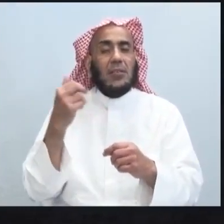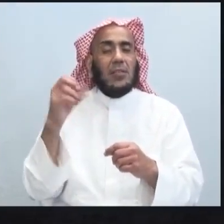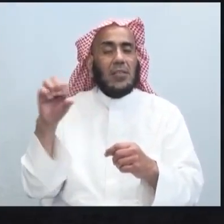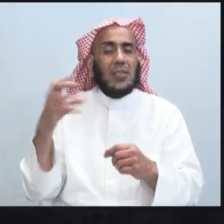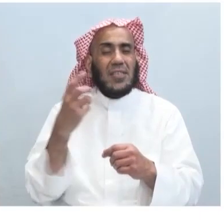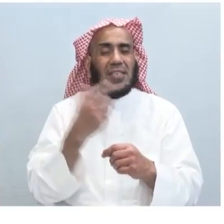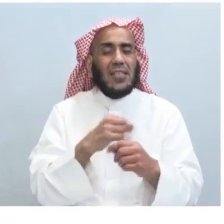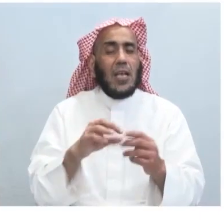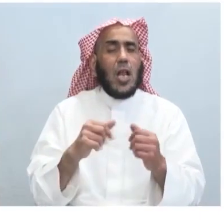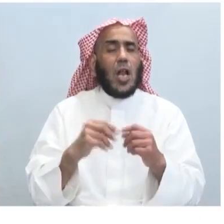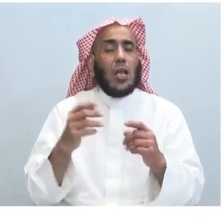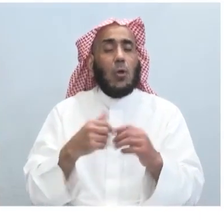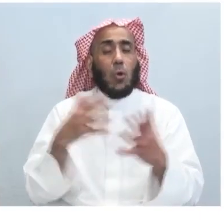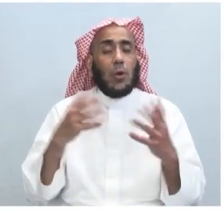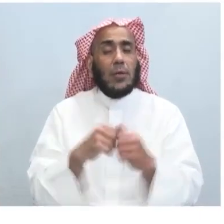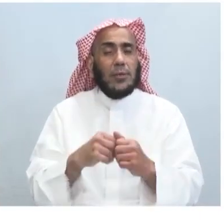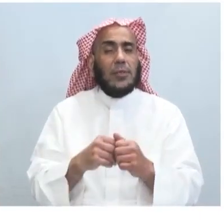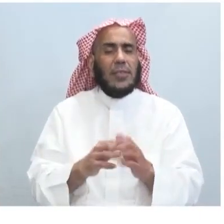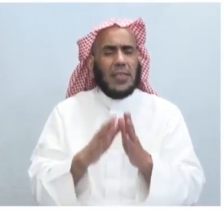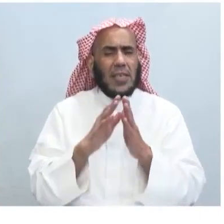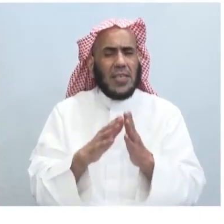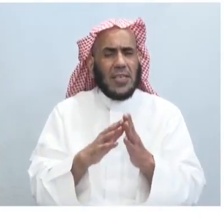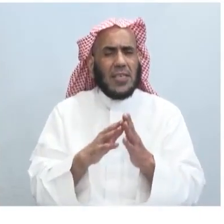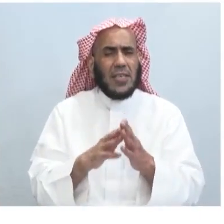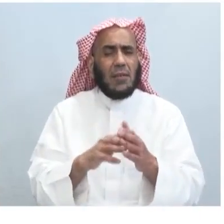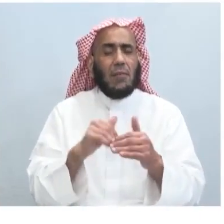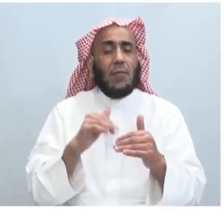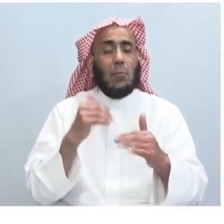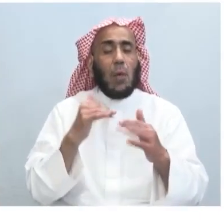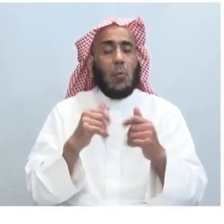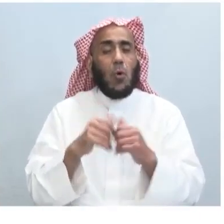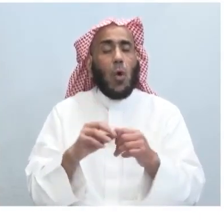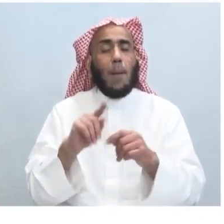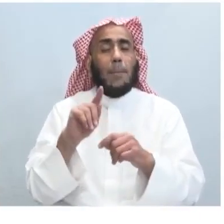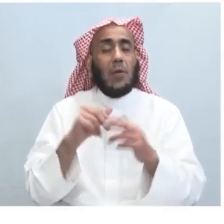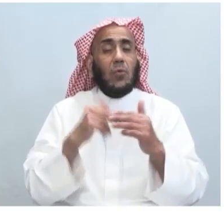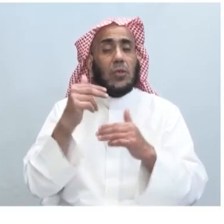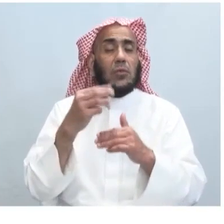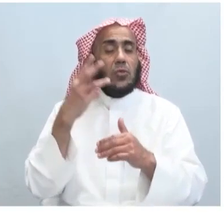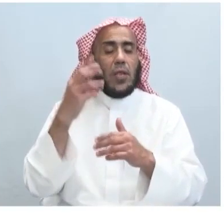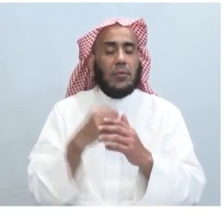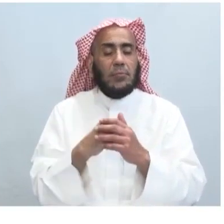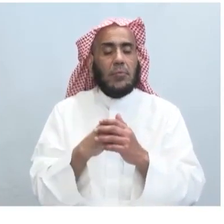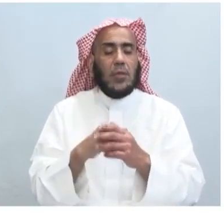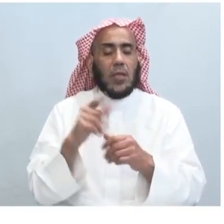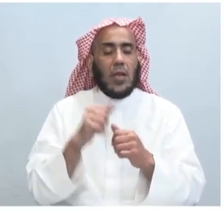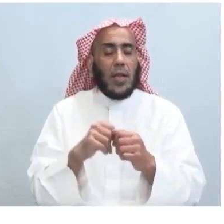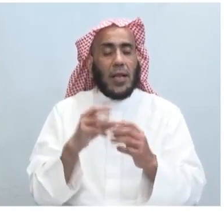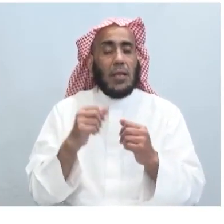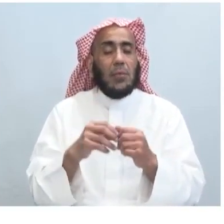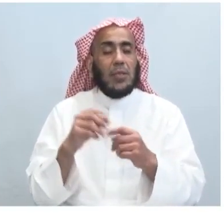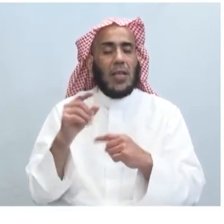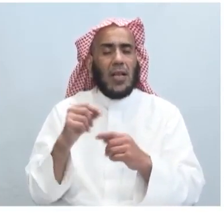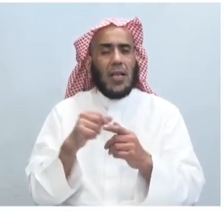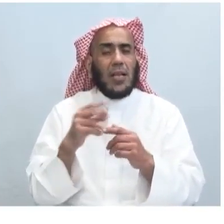اذا توجد القيمه الكبرى لتركيز للتركيز في مقام المعادله وهي مرفوعه للاس 3 لذلك قيمه الي